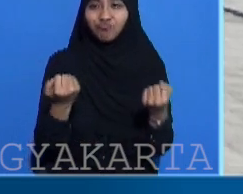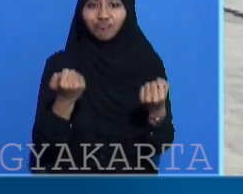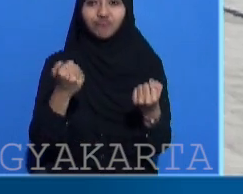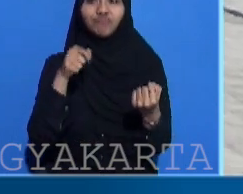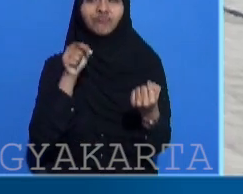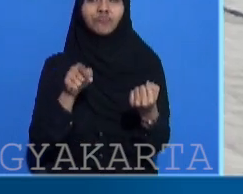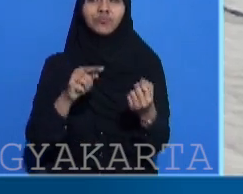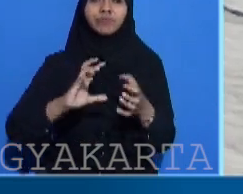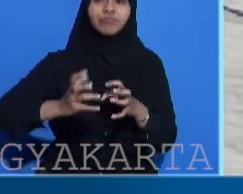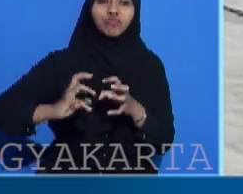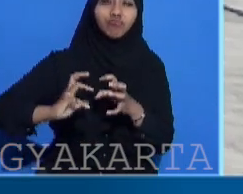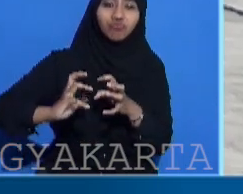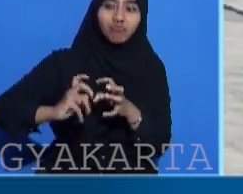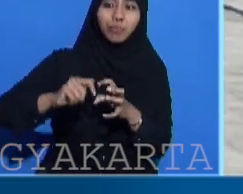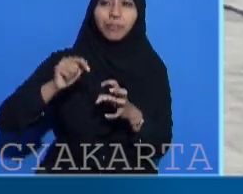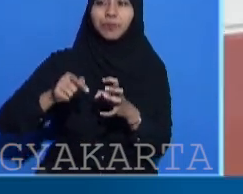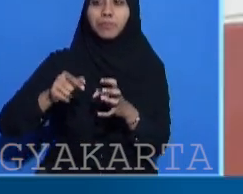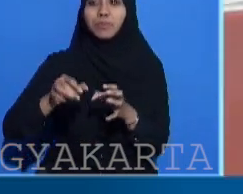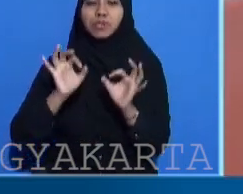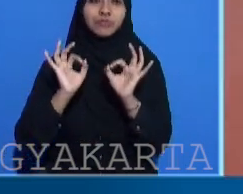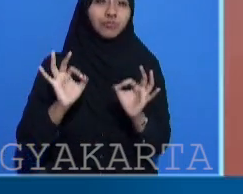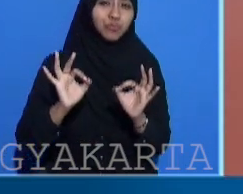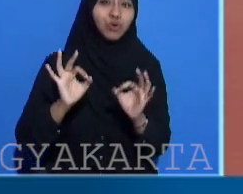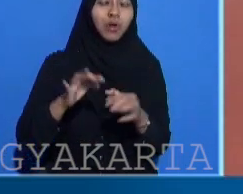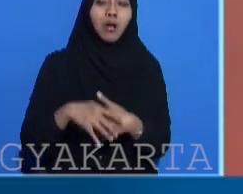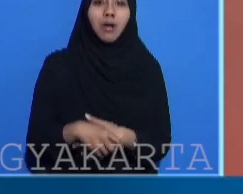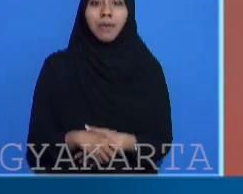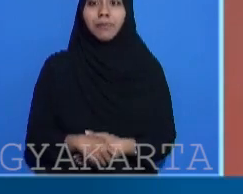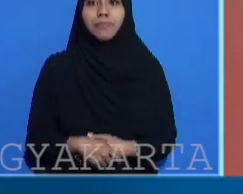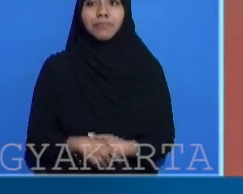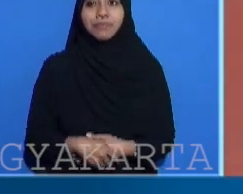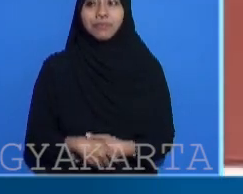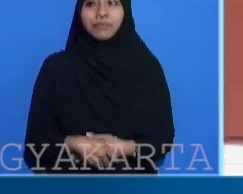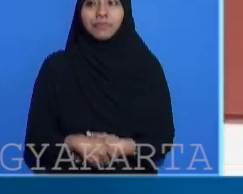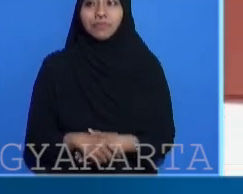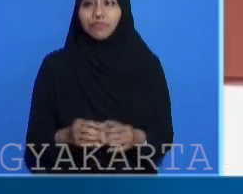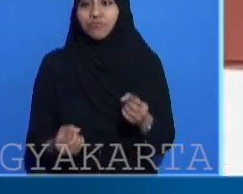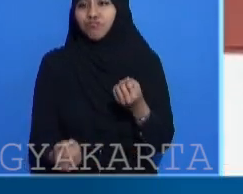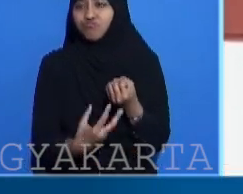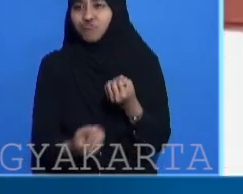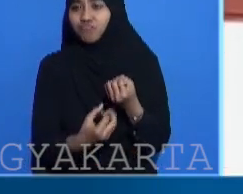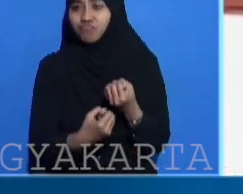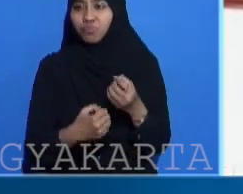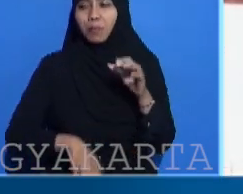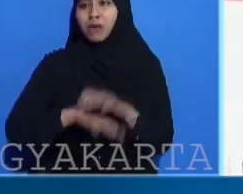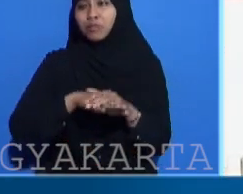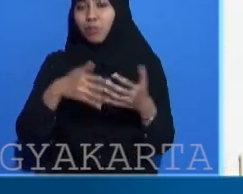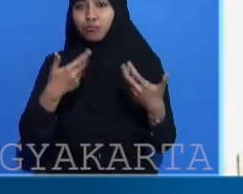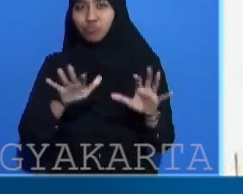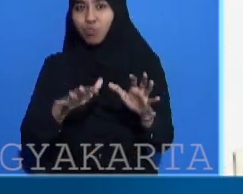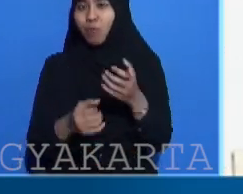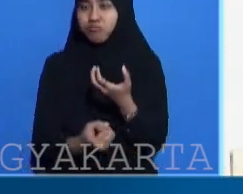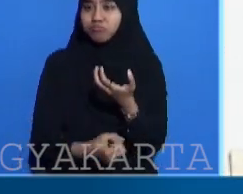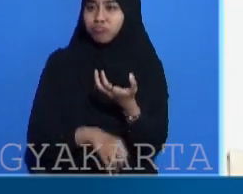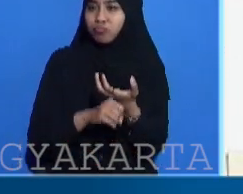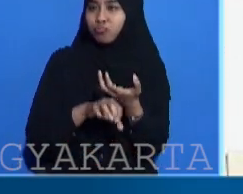Hal ini karena bahan bakar bisa dipadatkan hingga tekanan tertinggi sebelum terkena api dari busi Pertamax memiliki nilai oktan